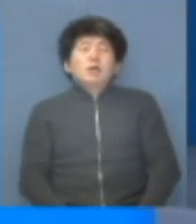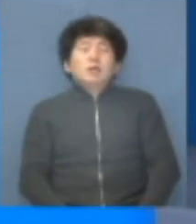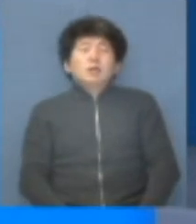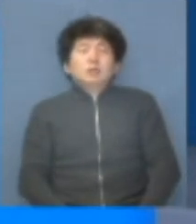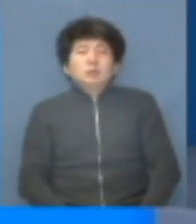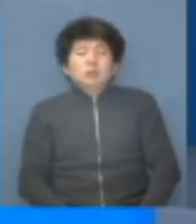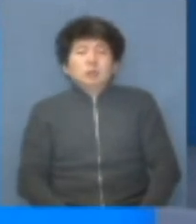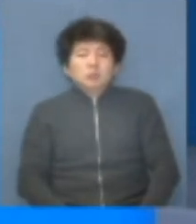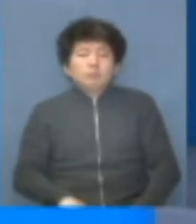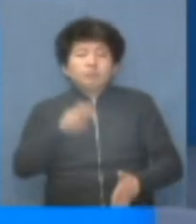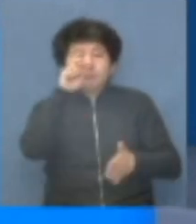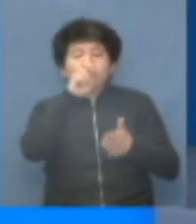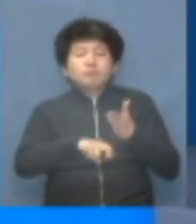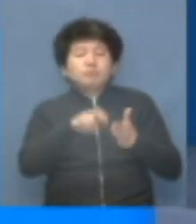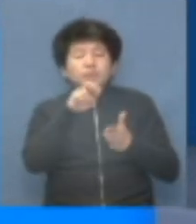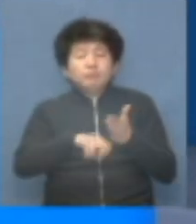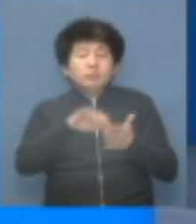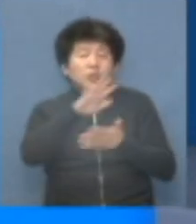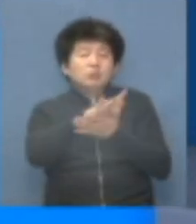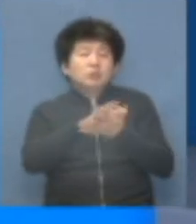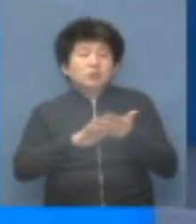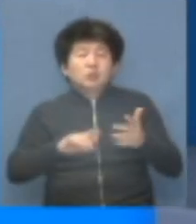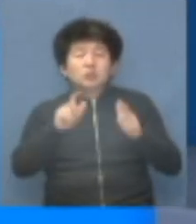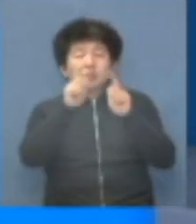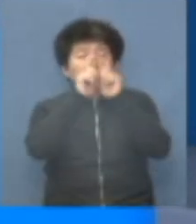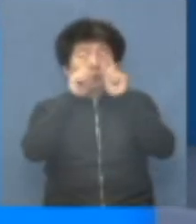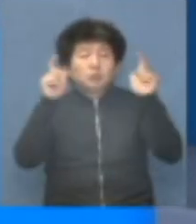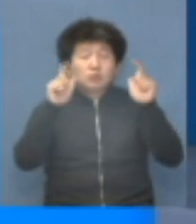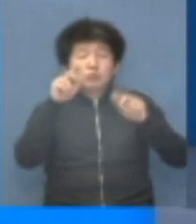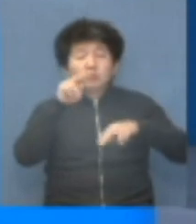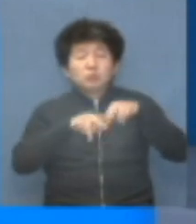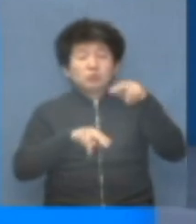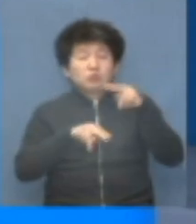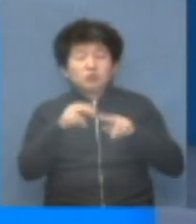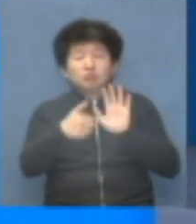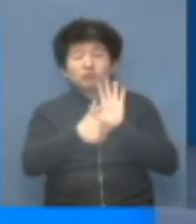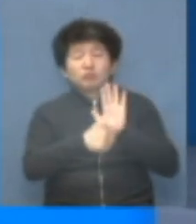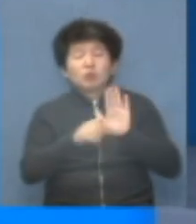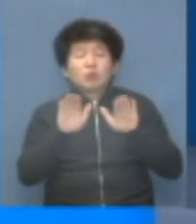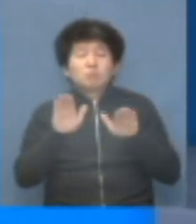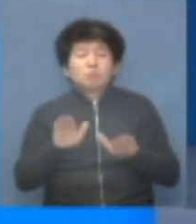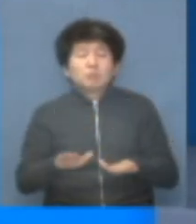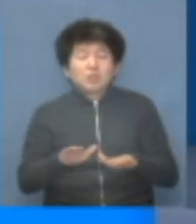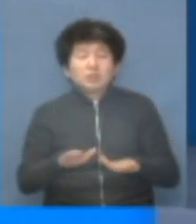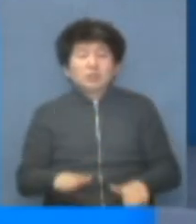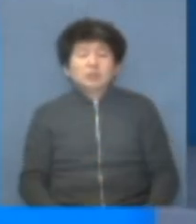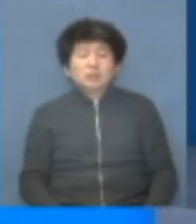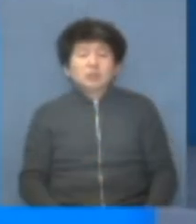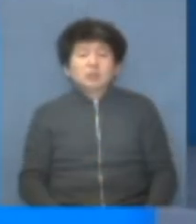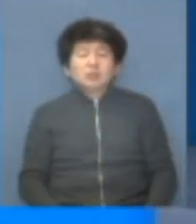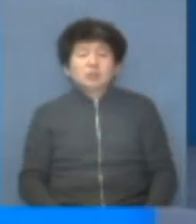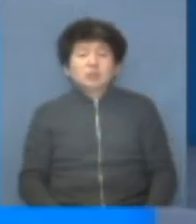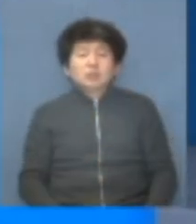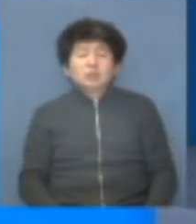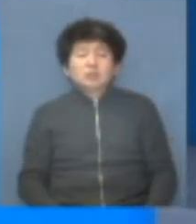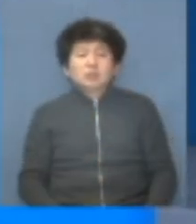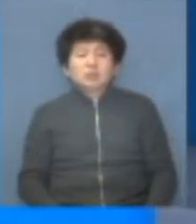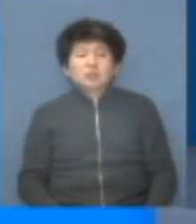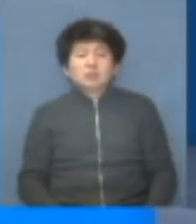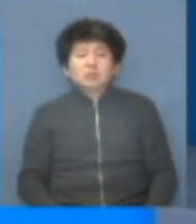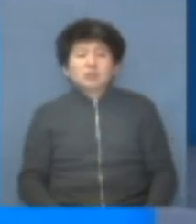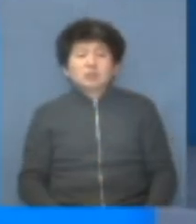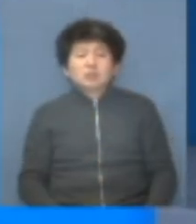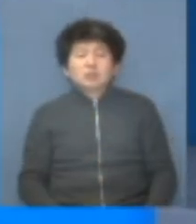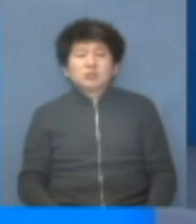В Риддере продолжается строительство школы на 600 мест. На строительство новой школы с учетом обустройства прилегающей